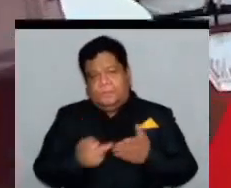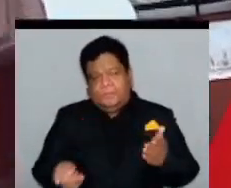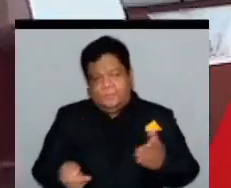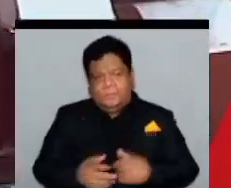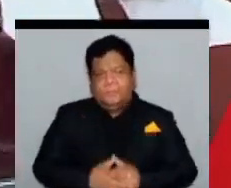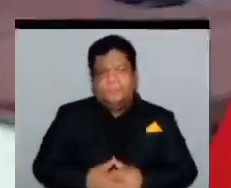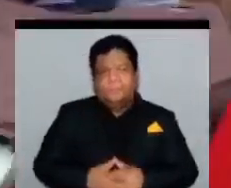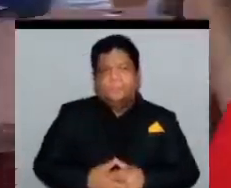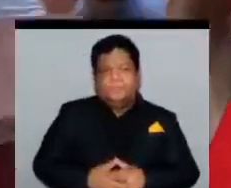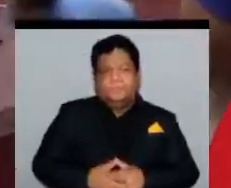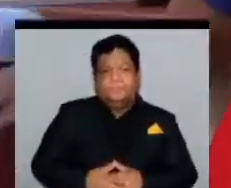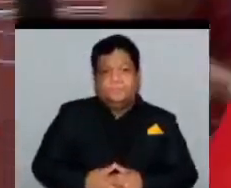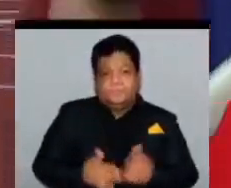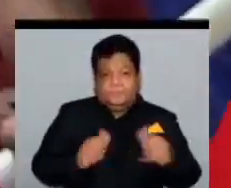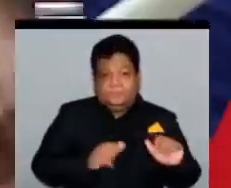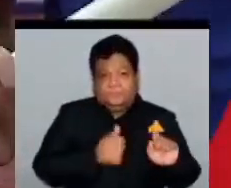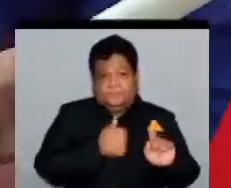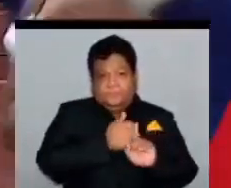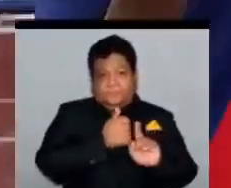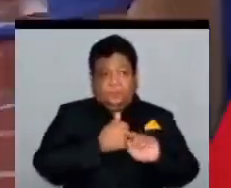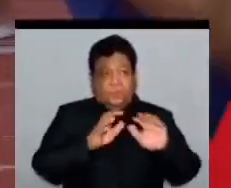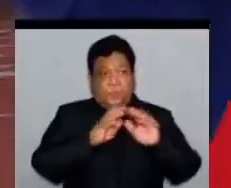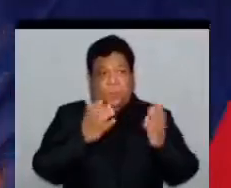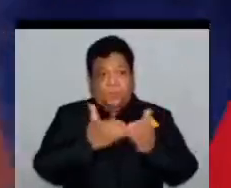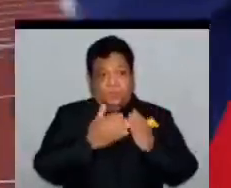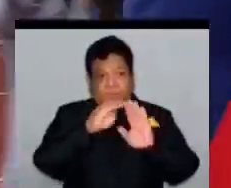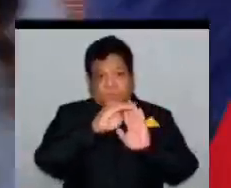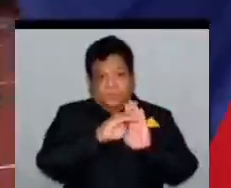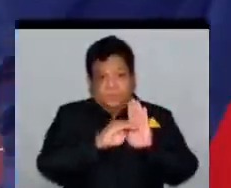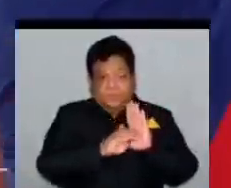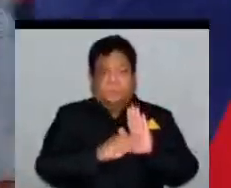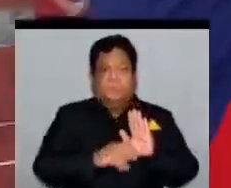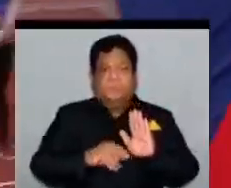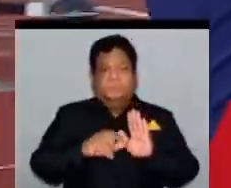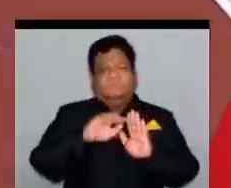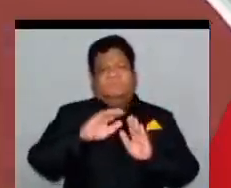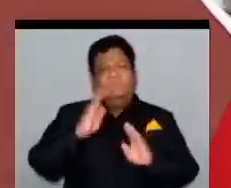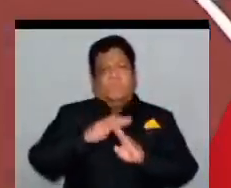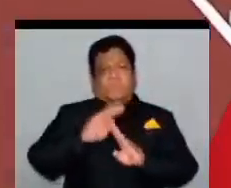EJ sa world rankings ng men's pole vault.